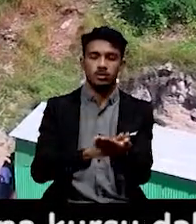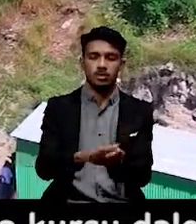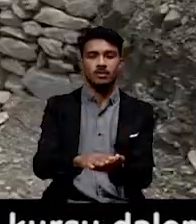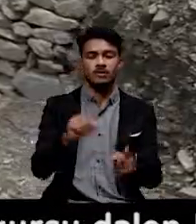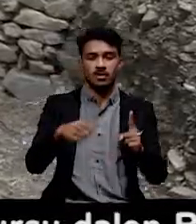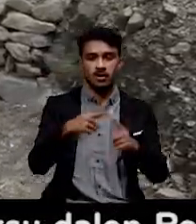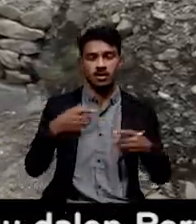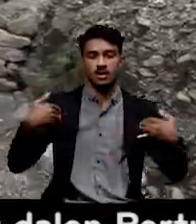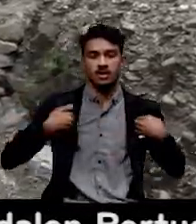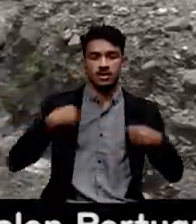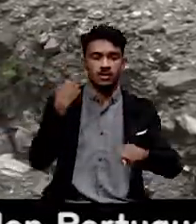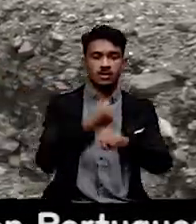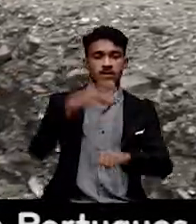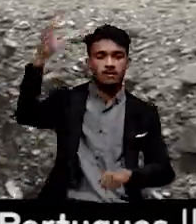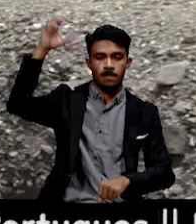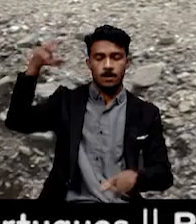inundasaun. Idane anesan